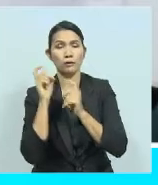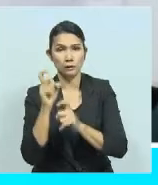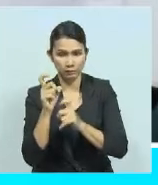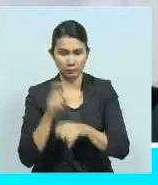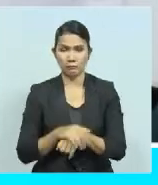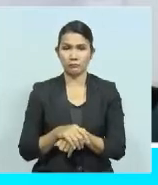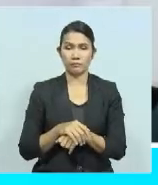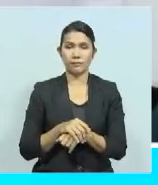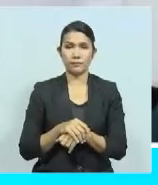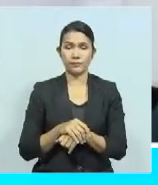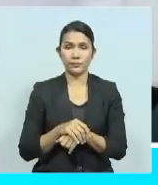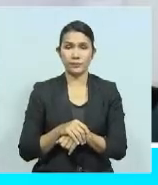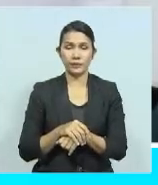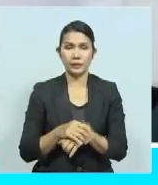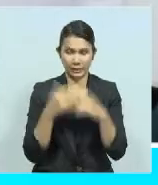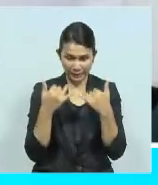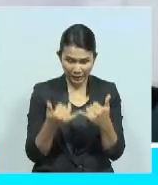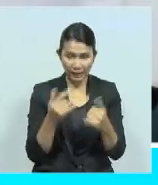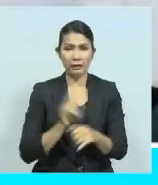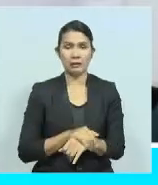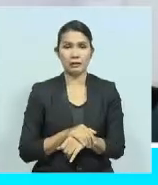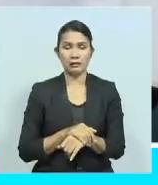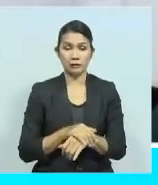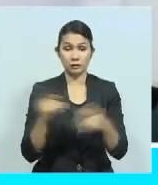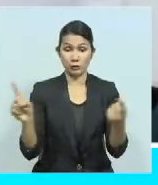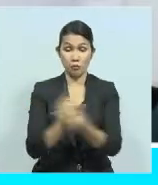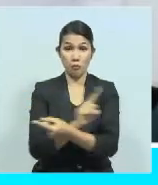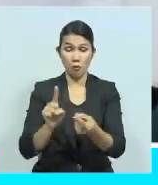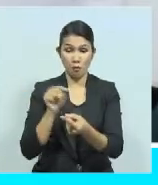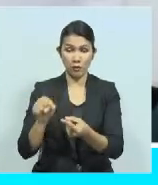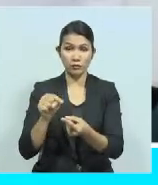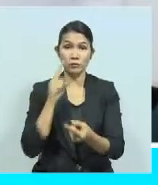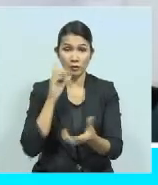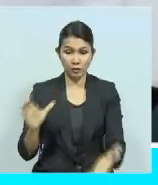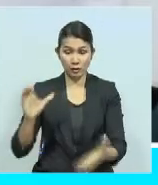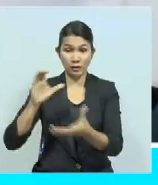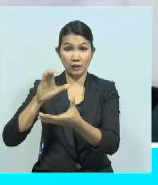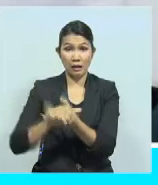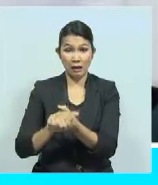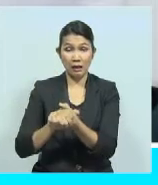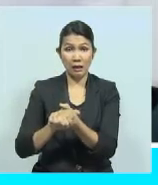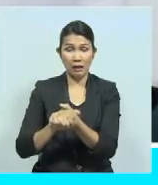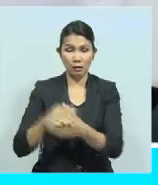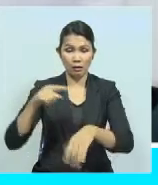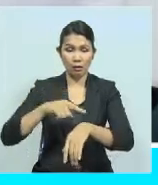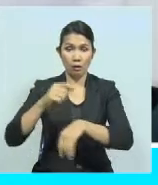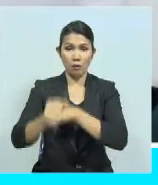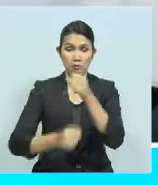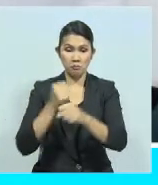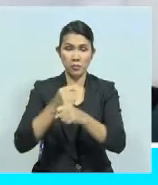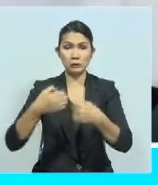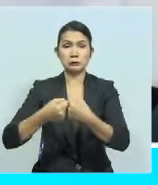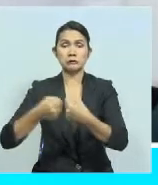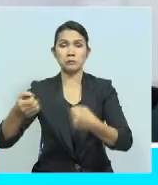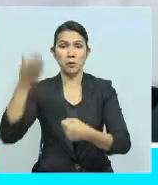ะนั้นเนี่ยในขณะเดียวกันสภาพสังคมที่การแต่งงานก็ถูกเลื่อนอายุออกไปยาวนานมากขึ้นสมัยก่